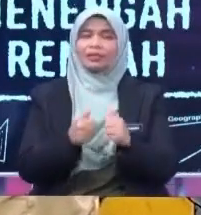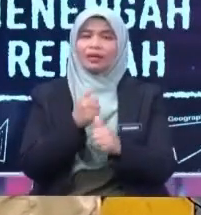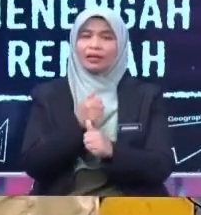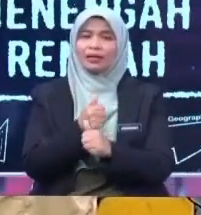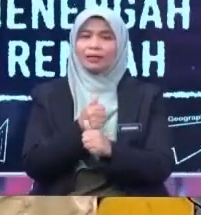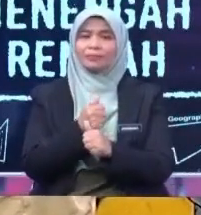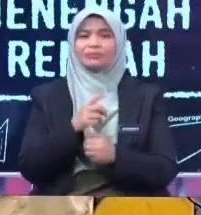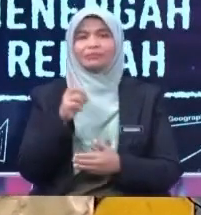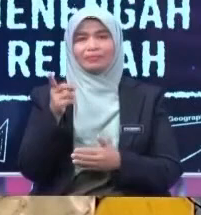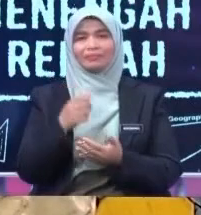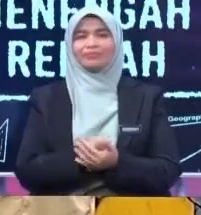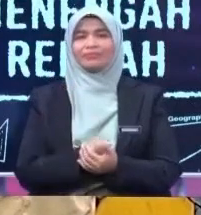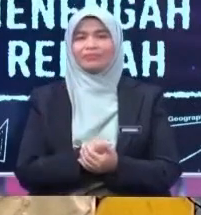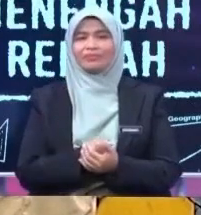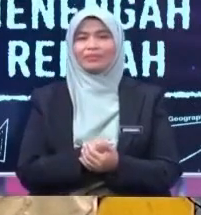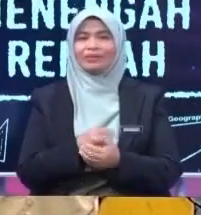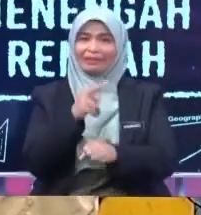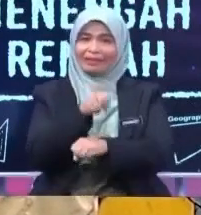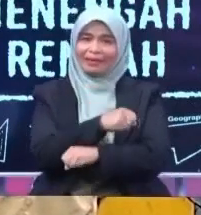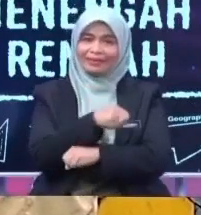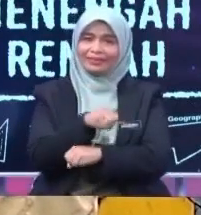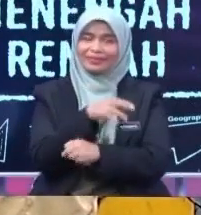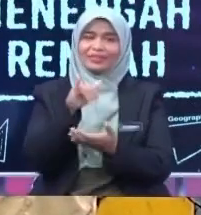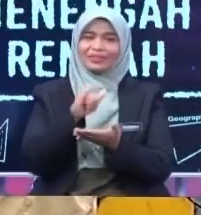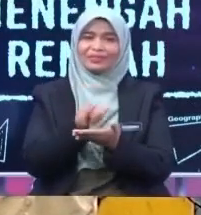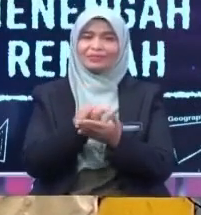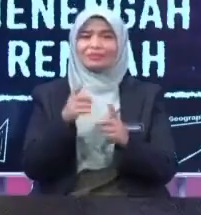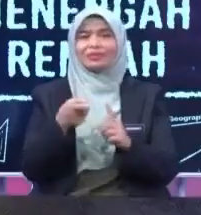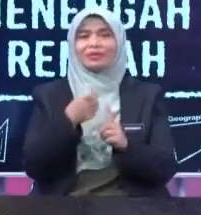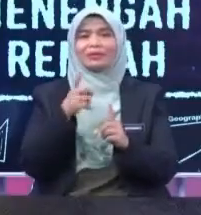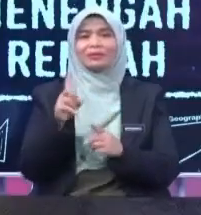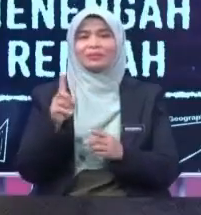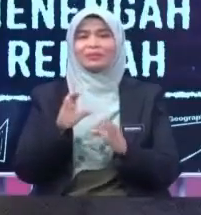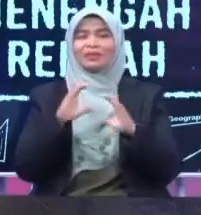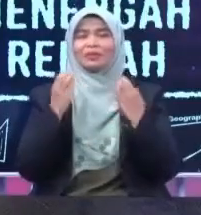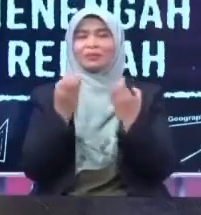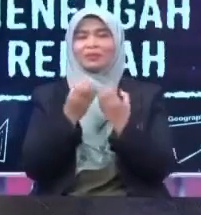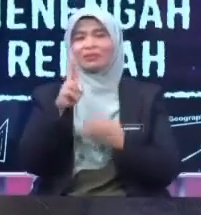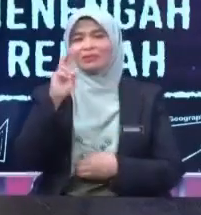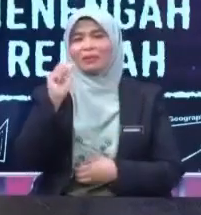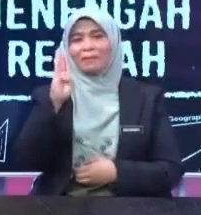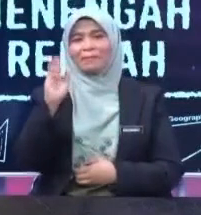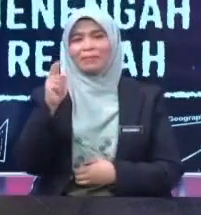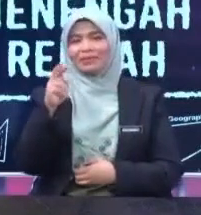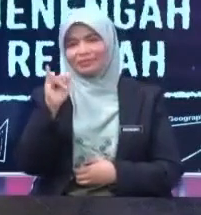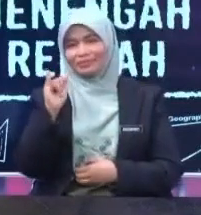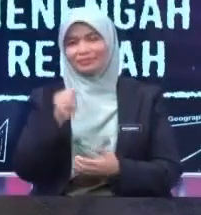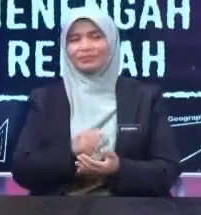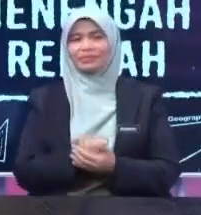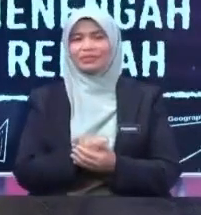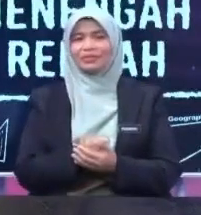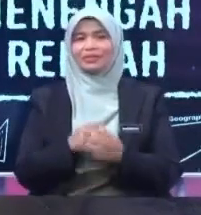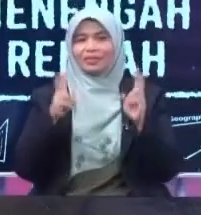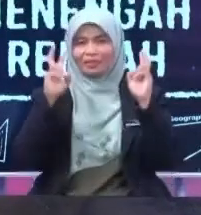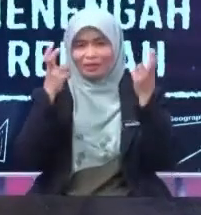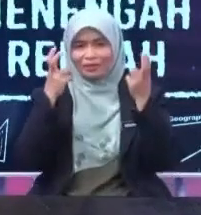Nasyid, Aiman tahu tak nasyid kumpulan mana tu? Oi, saya tahu Ustazah, tu saya minat tu. Kumpulan mana, Aiman? Rabbani. Betul, daripada kumpulan Rabbani. Tajuk